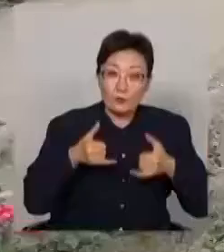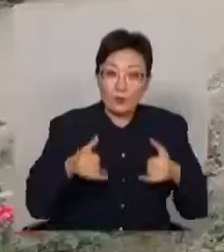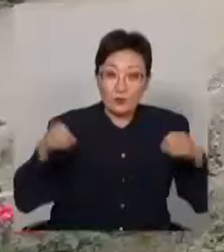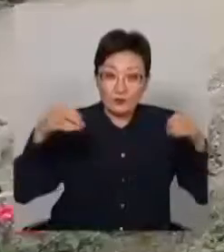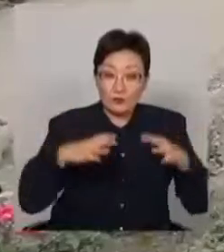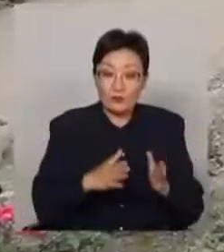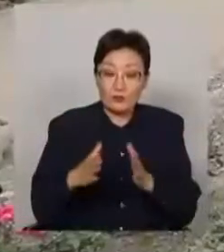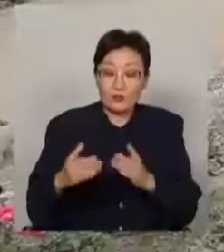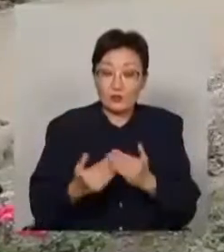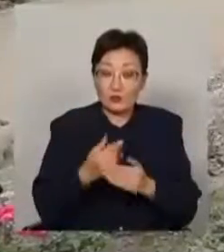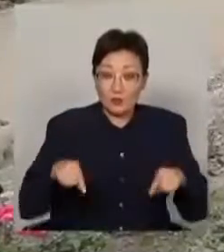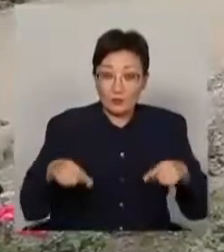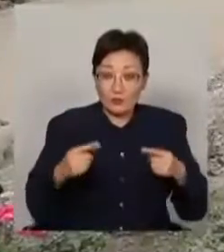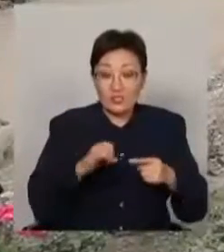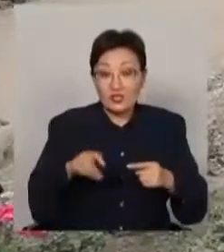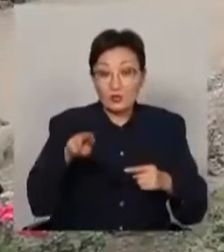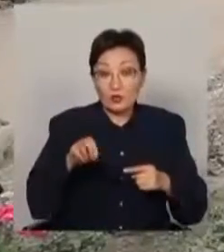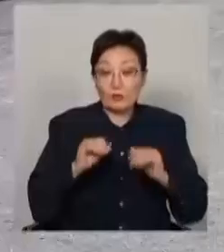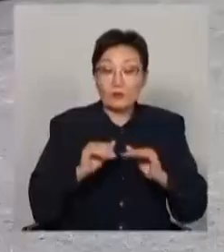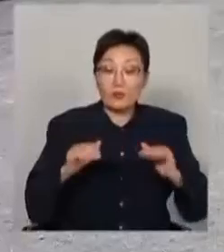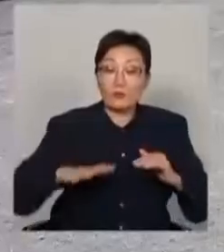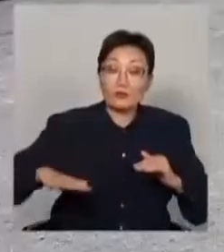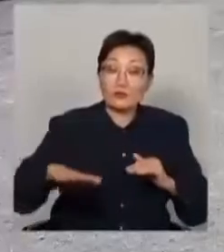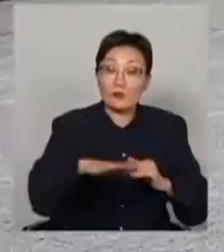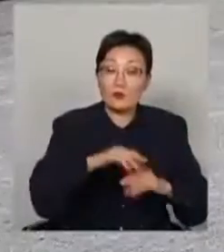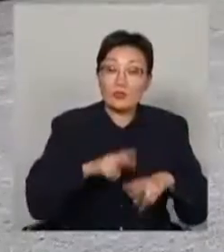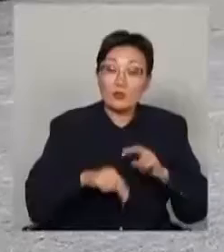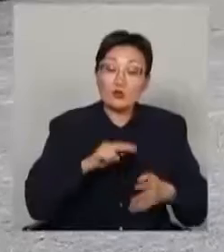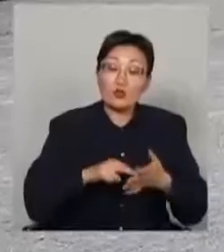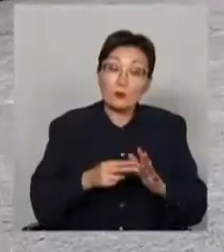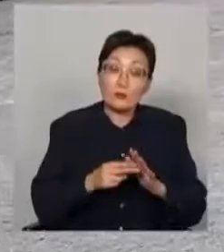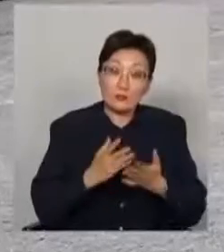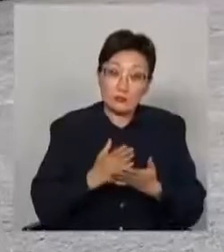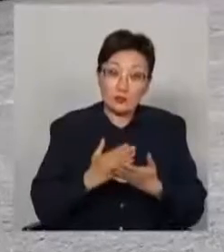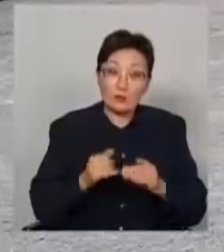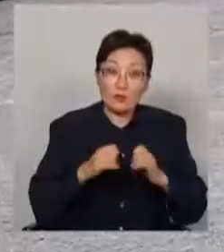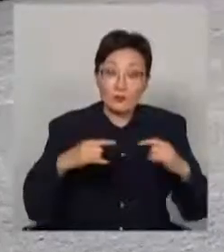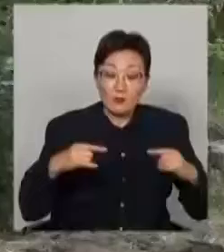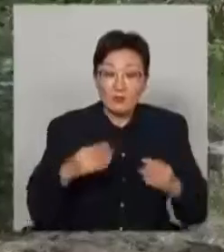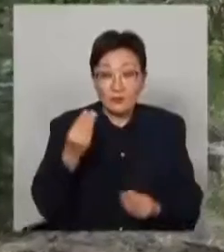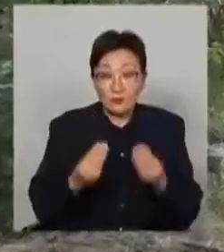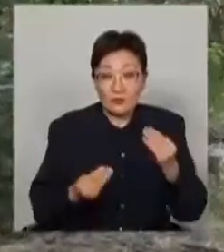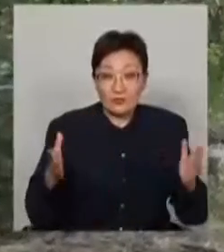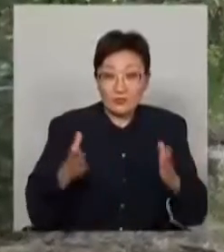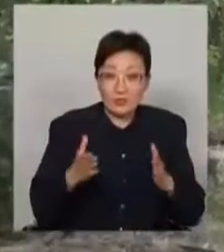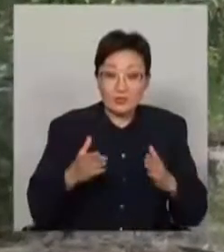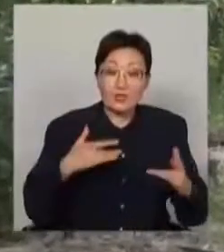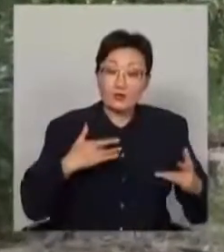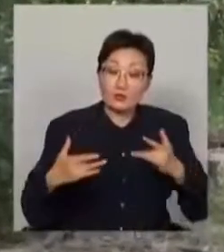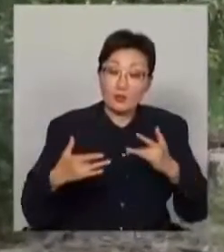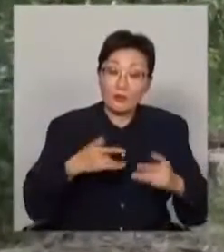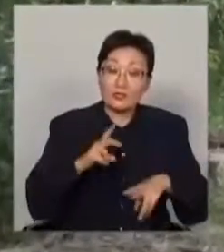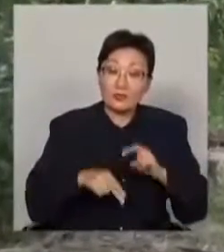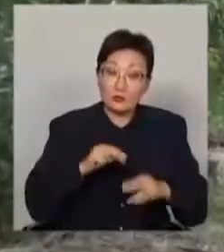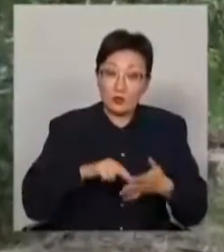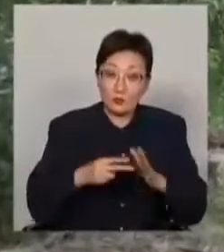жарықтандыру жүйесін қалпына келтіру, сондай-ақ балалар алаңын салу жоспарланған. Одан бөлек үстел ойындары мен шағын амфитеатр жасауда көзделіп